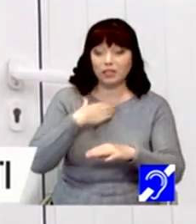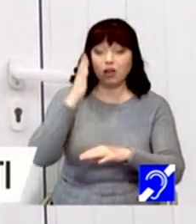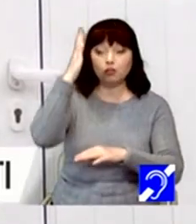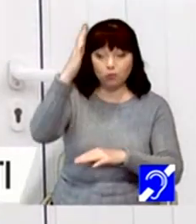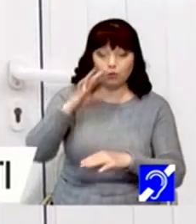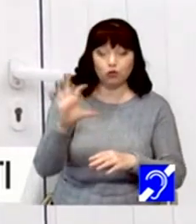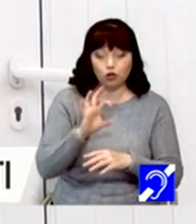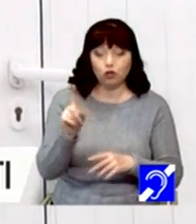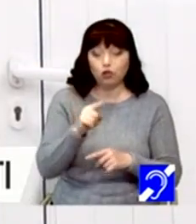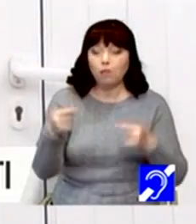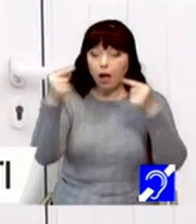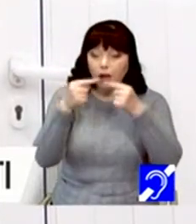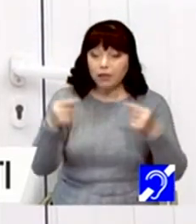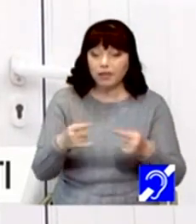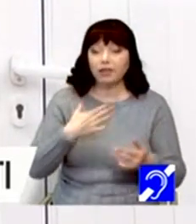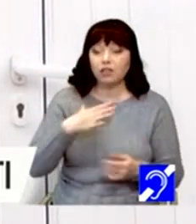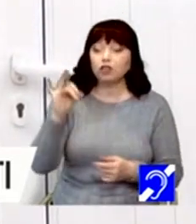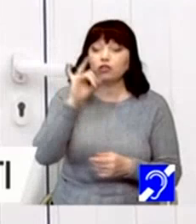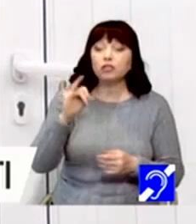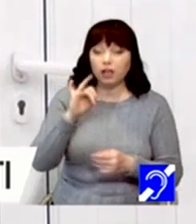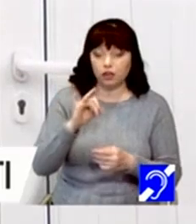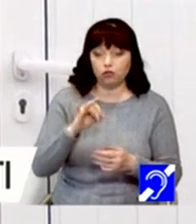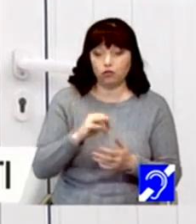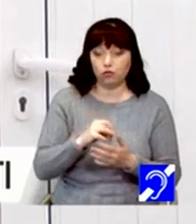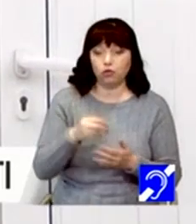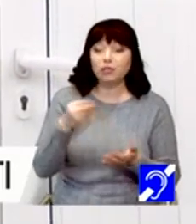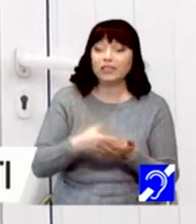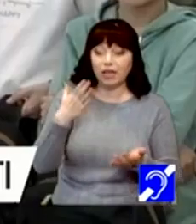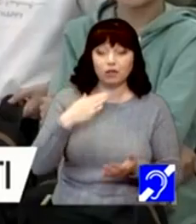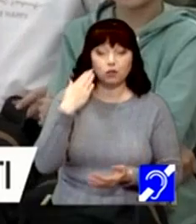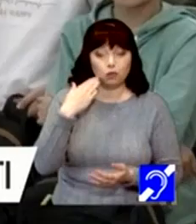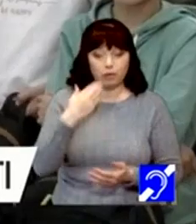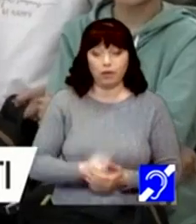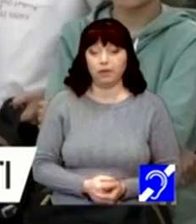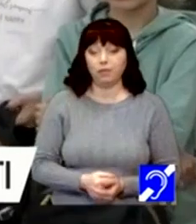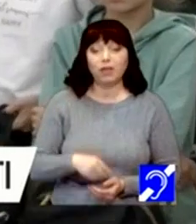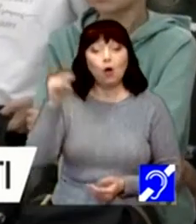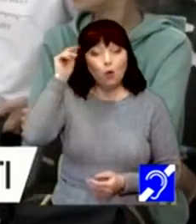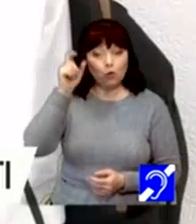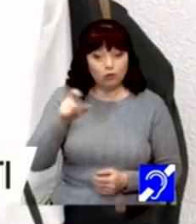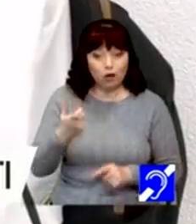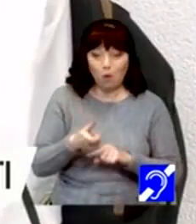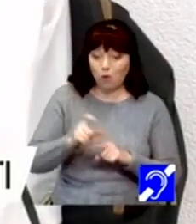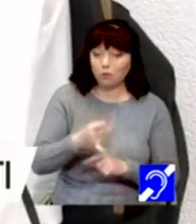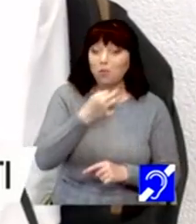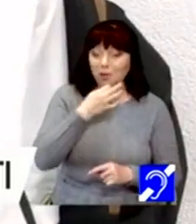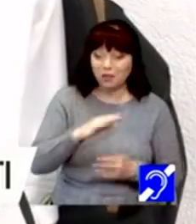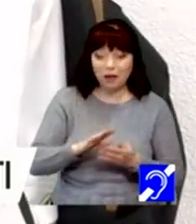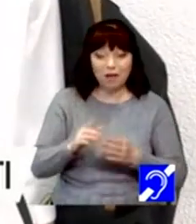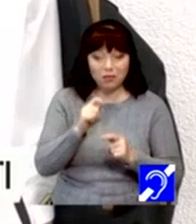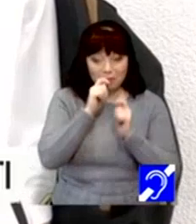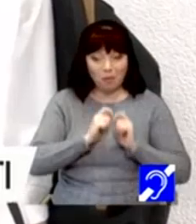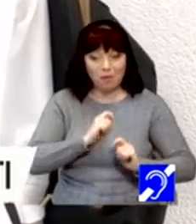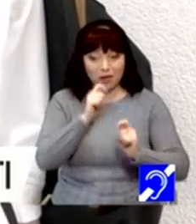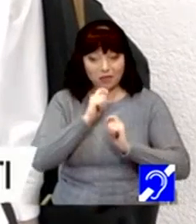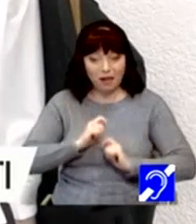identitatea năstrapă românească elevii sau arătat entuziasmați de cadouri și spun